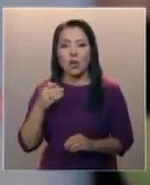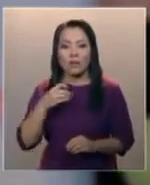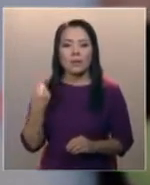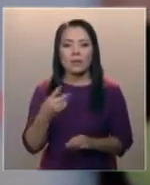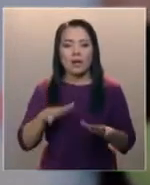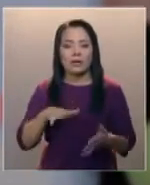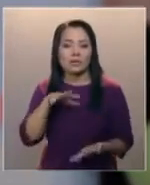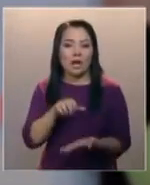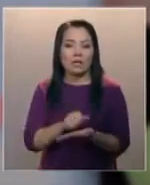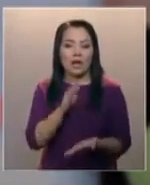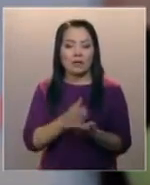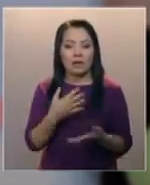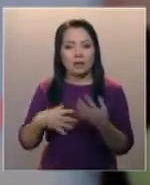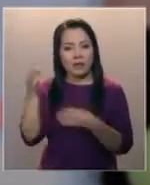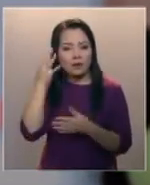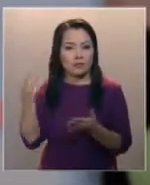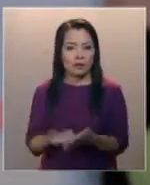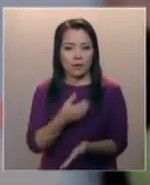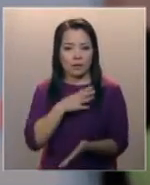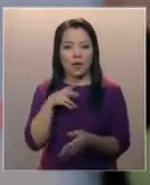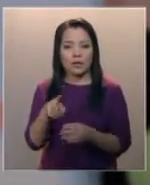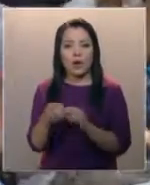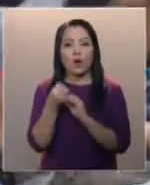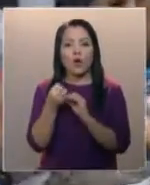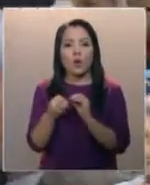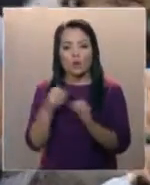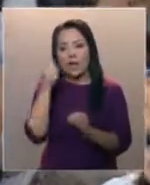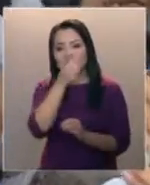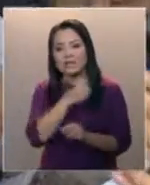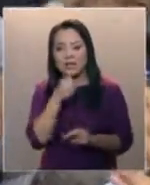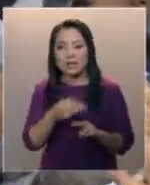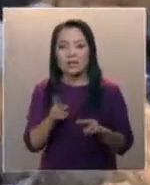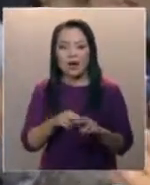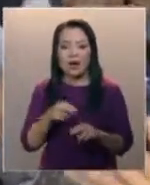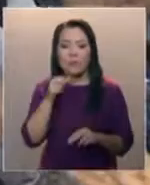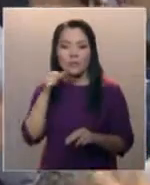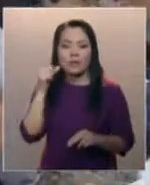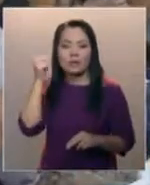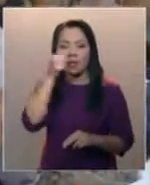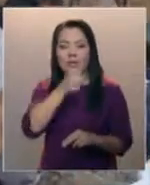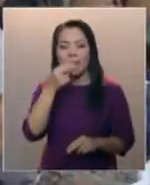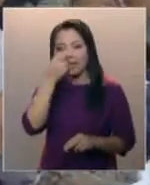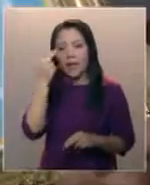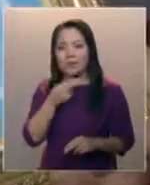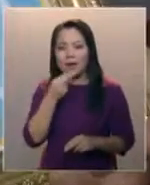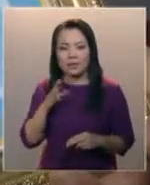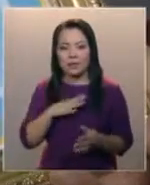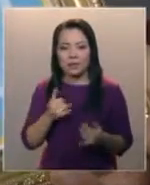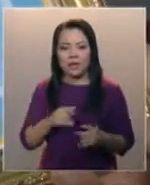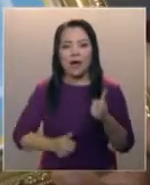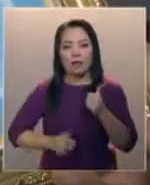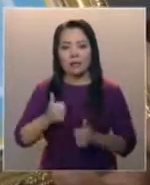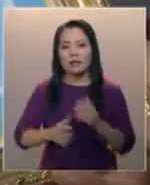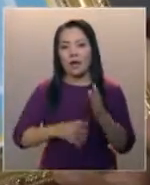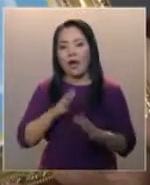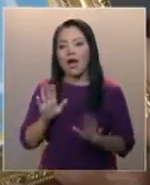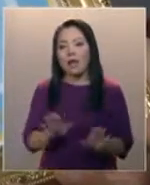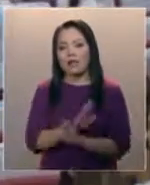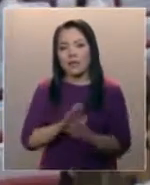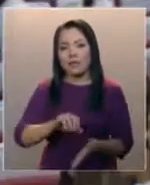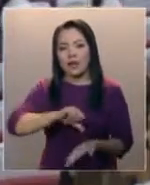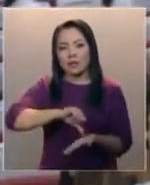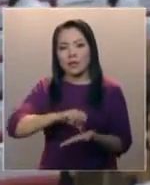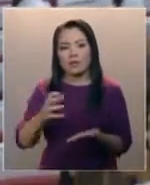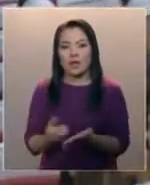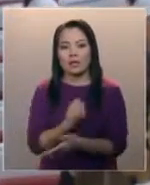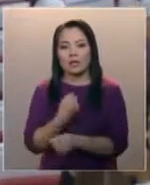жүлдесін қанжығасына байлаған. Ал 2013 жылы Францияда, былтыр Испанияда өткен халықаралық ән байқауларының жүлдегері атанды.